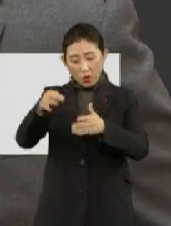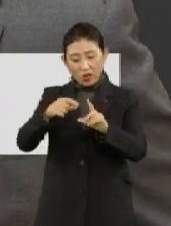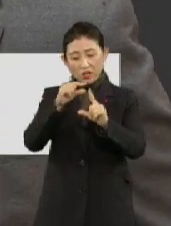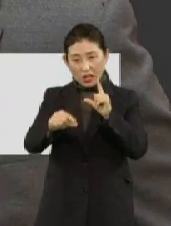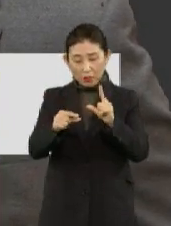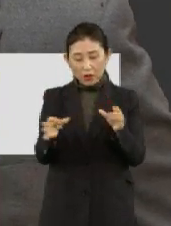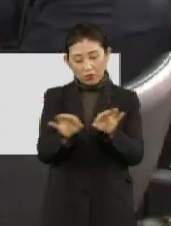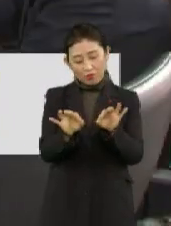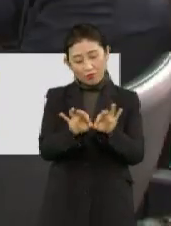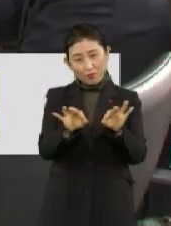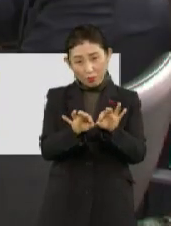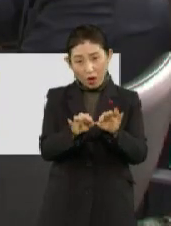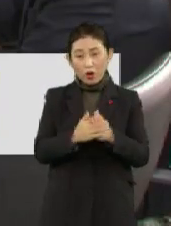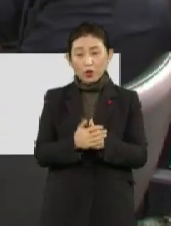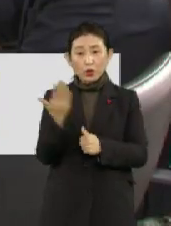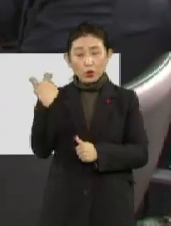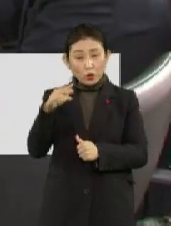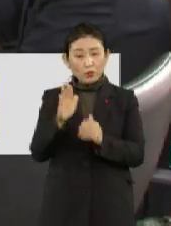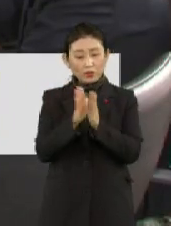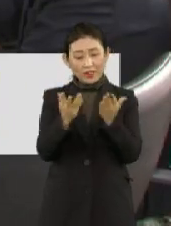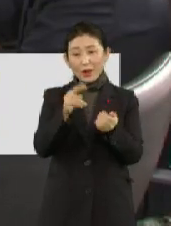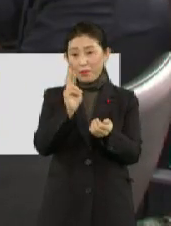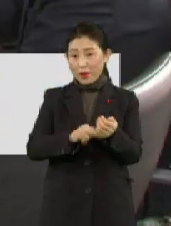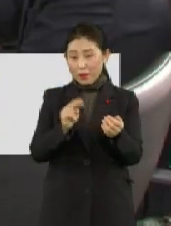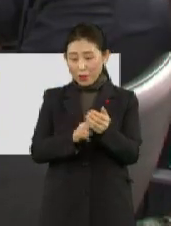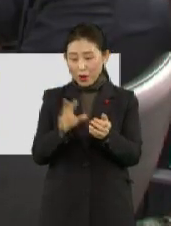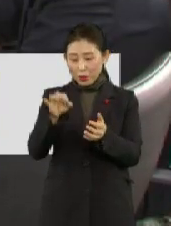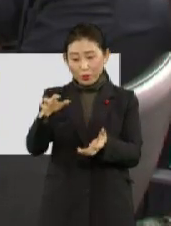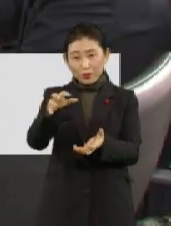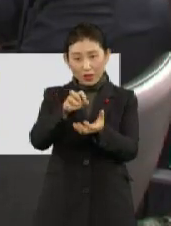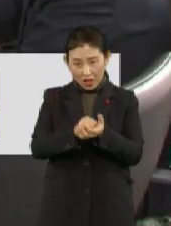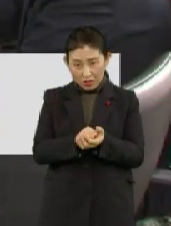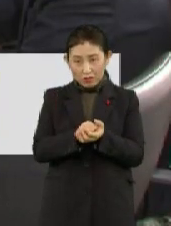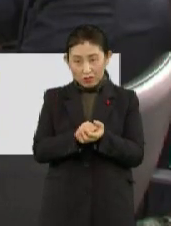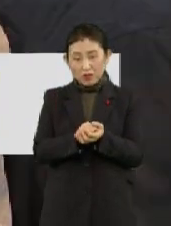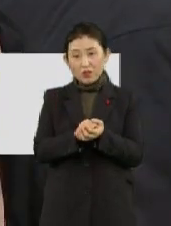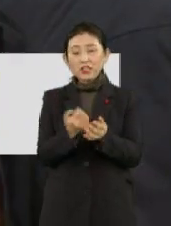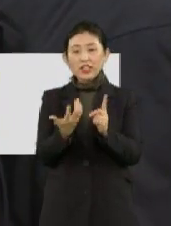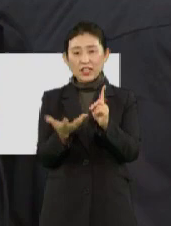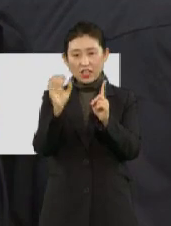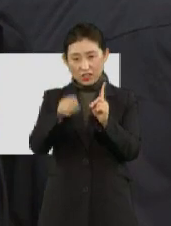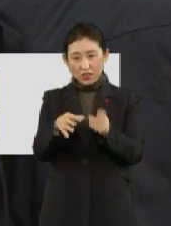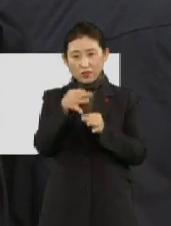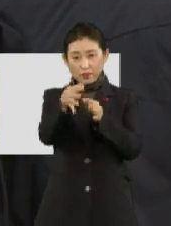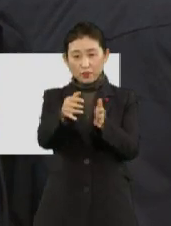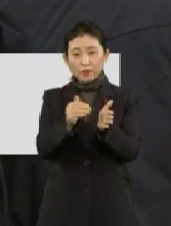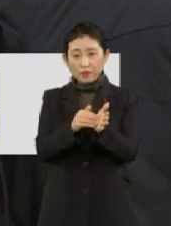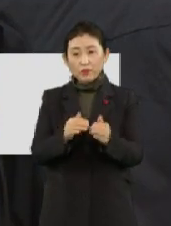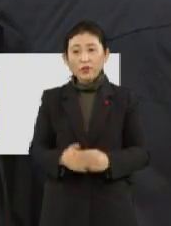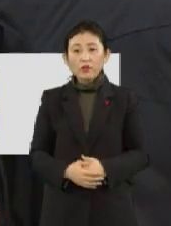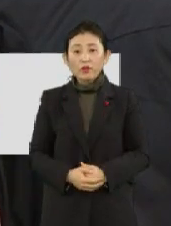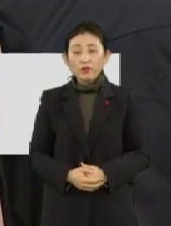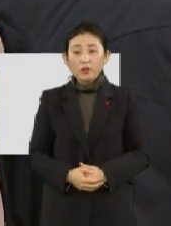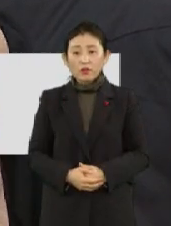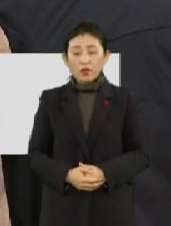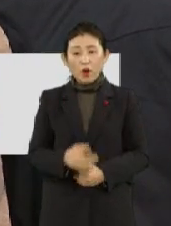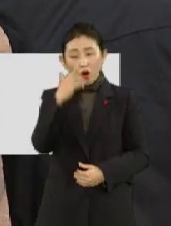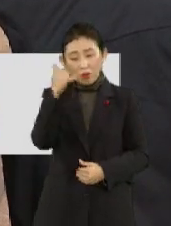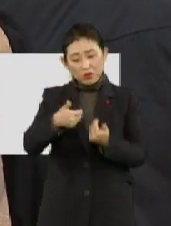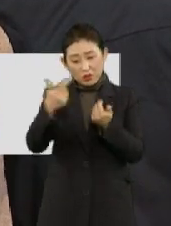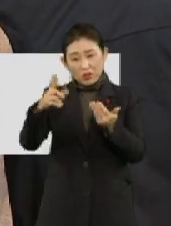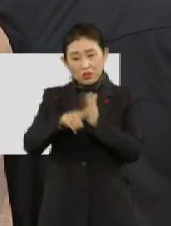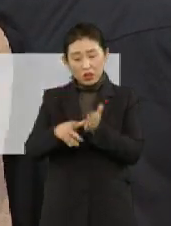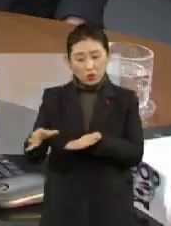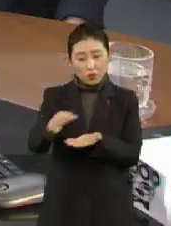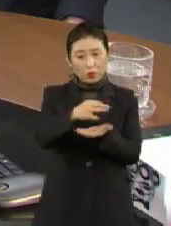급여에서 모은 돈과 최근 진행된 부 콘서트에서 조성된 수익금 등 1억원의 기부했으며 못 챈 상으로